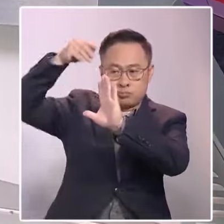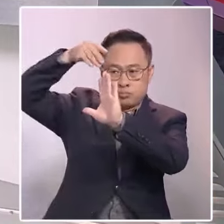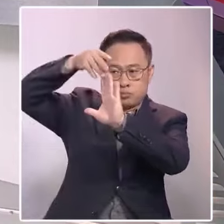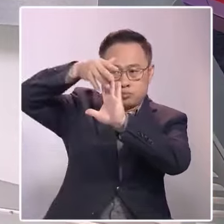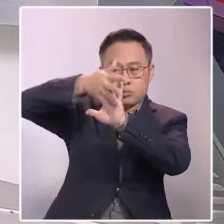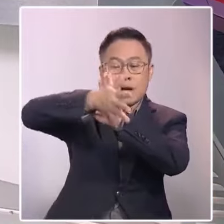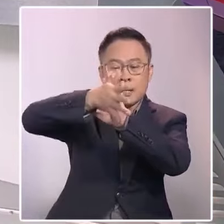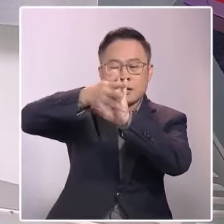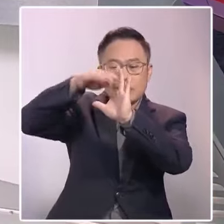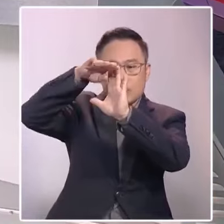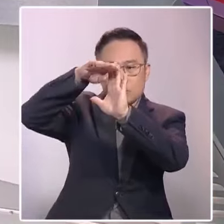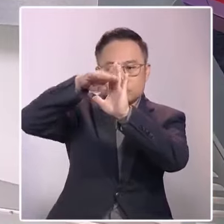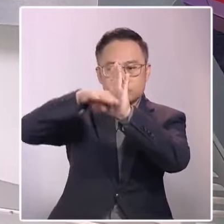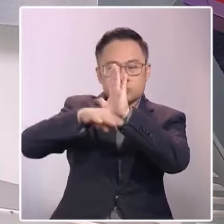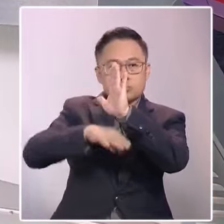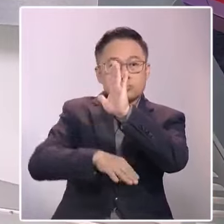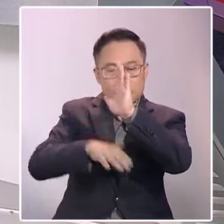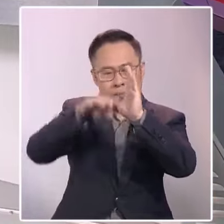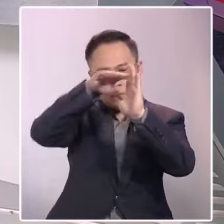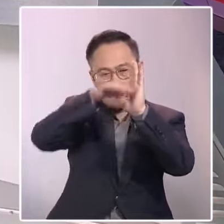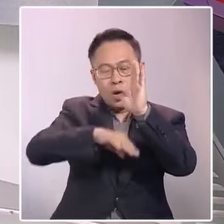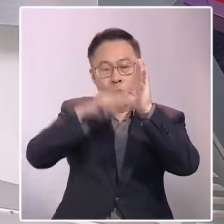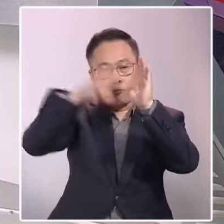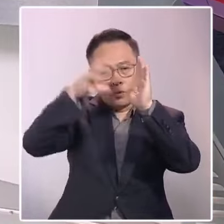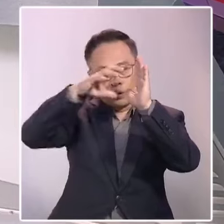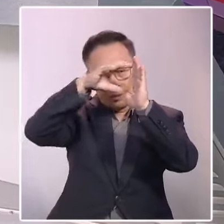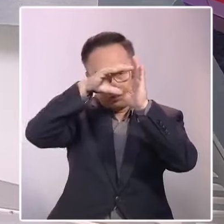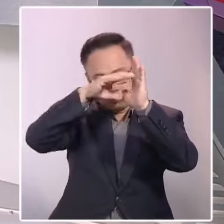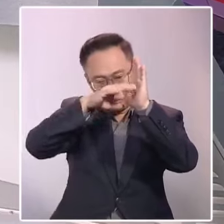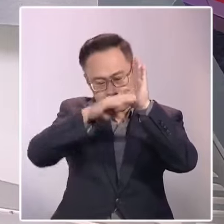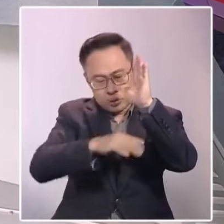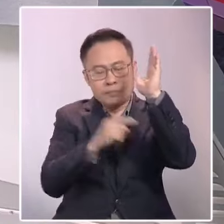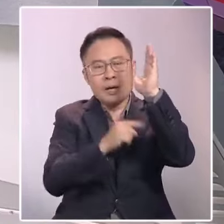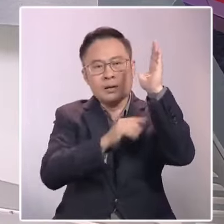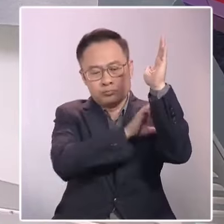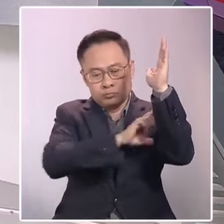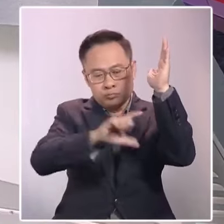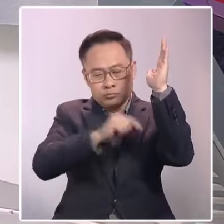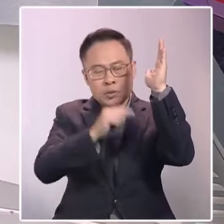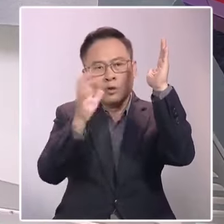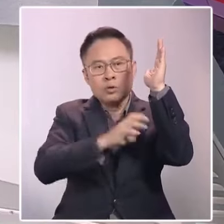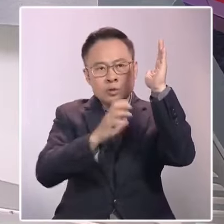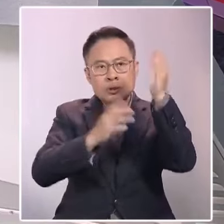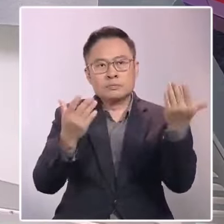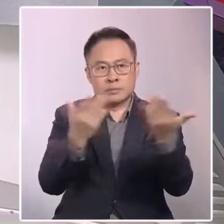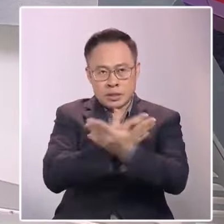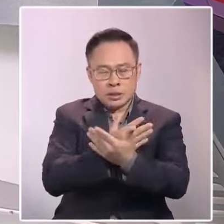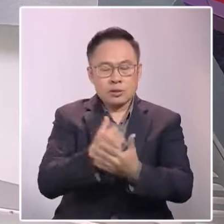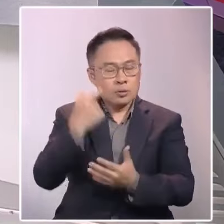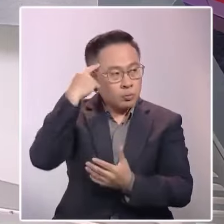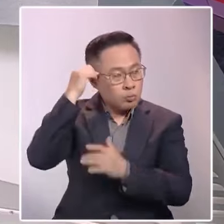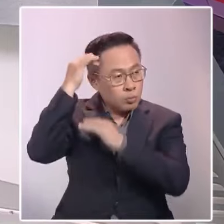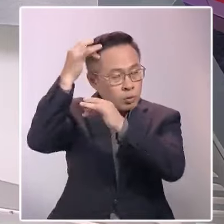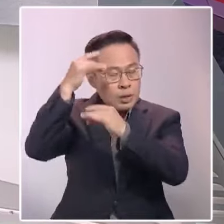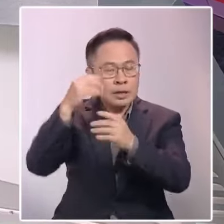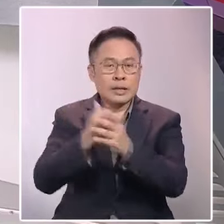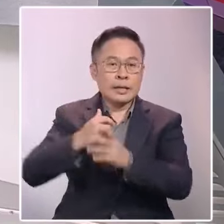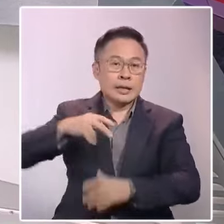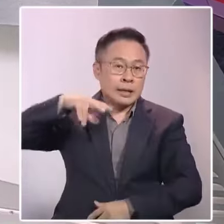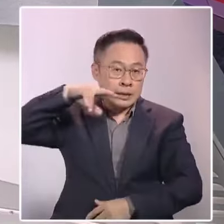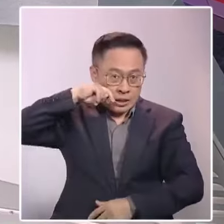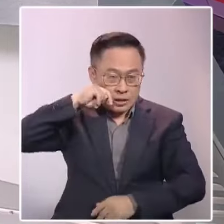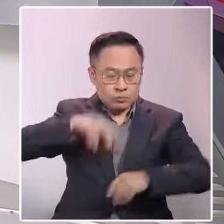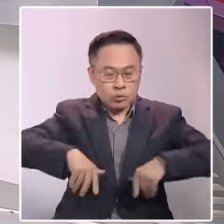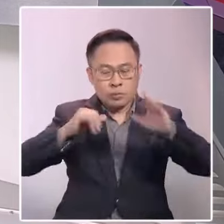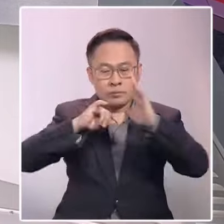ขอให้สถานการณ์ที่เกิดขึ้นทั้งเชียงใหม่แล้วก็พื้นที่อื่นเชียงรายกลับมาสู่ภาวะปกติโดยเร็วที่สุดนะคะ คืออย่างวันนี้กรมอุตุนิยมวิทยาเขา